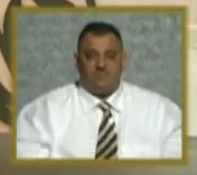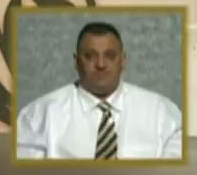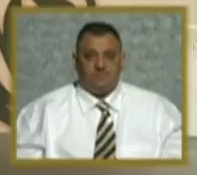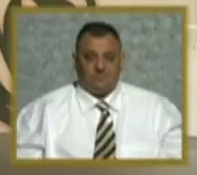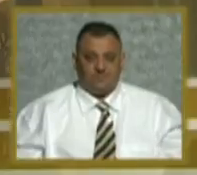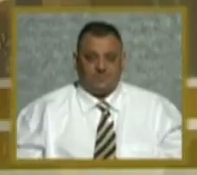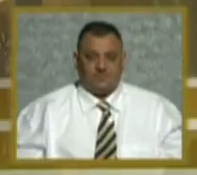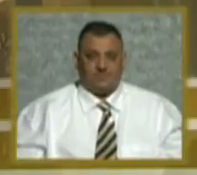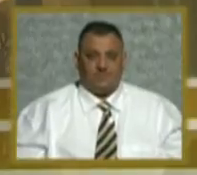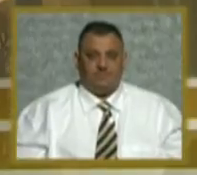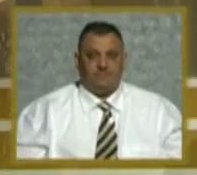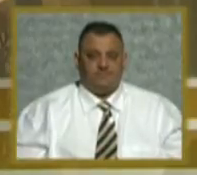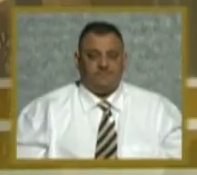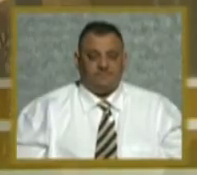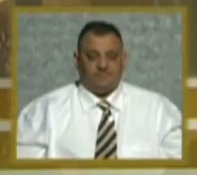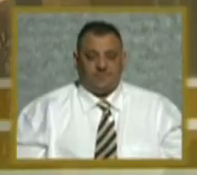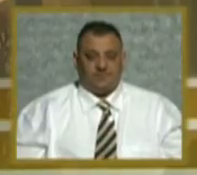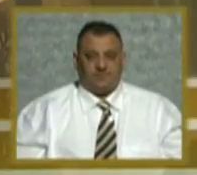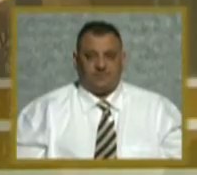نعم